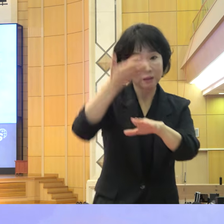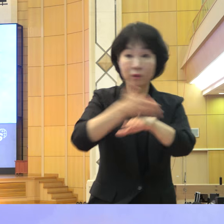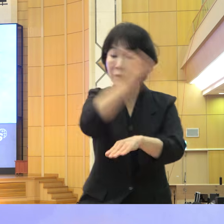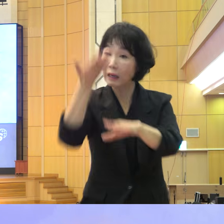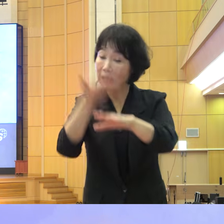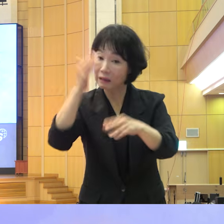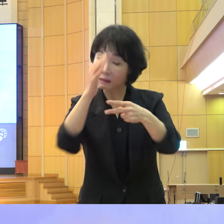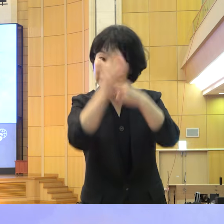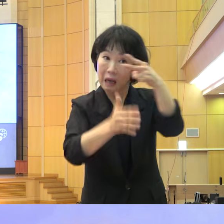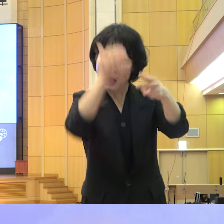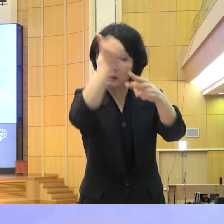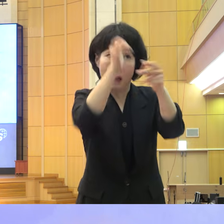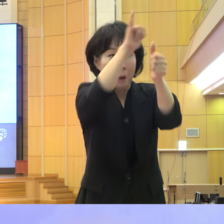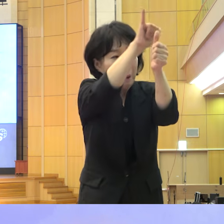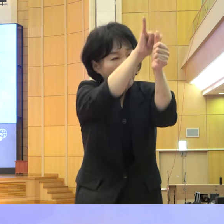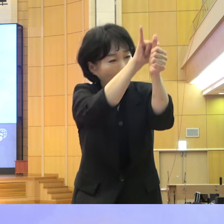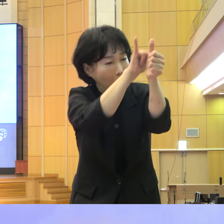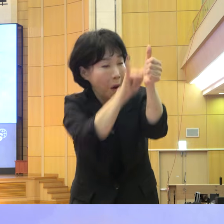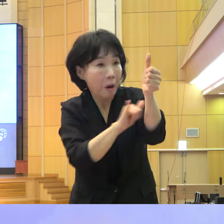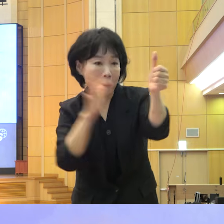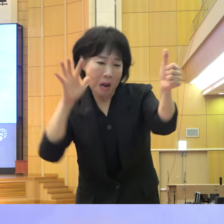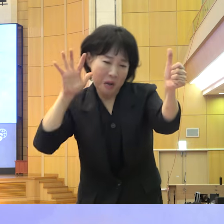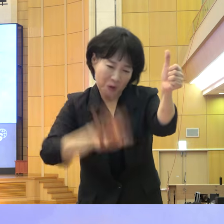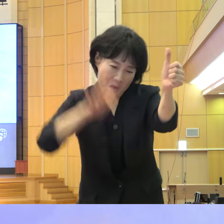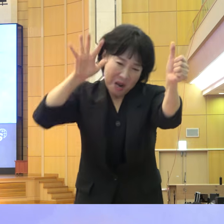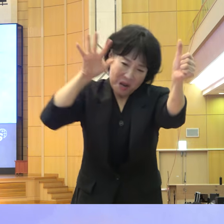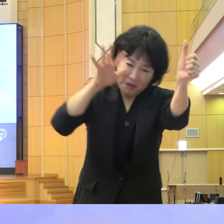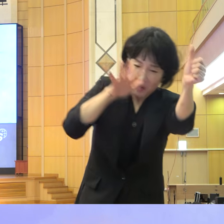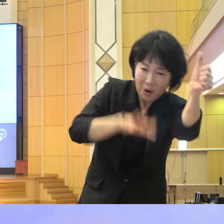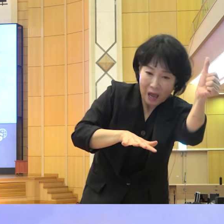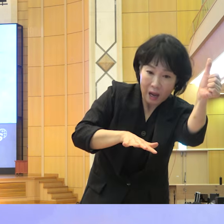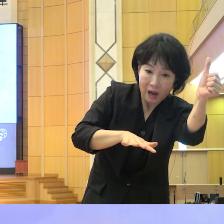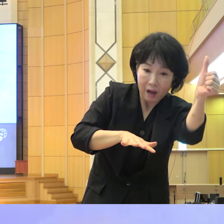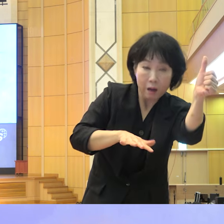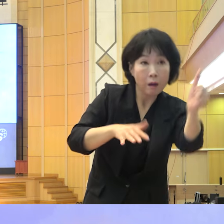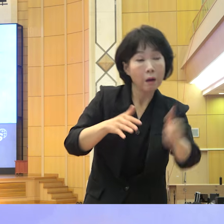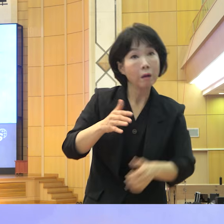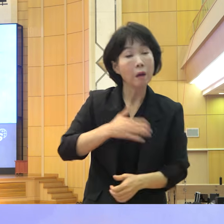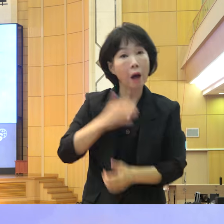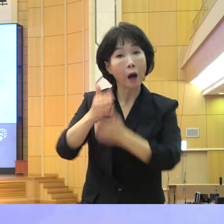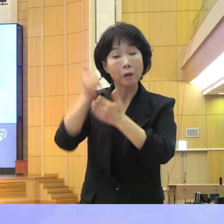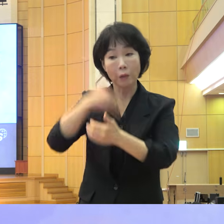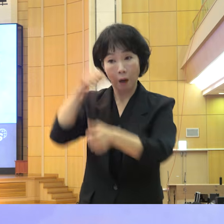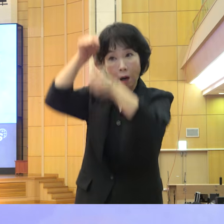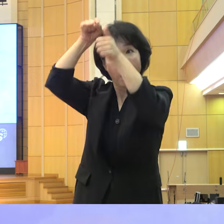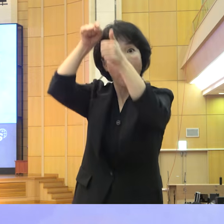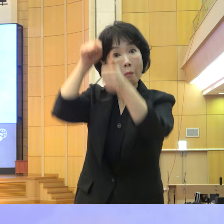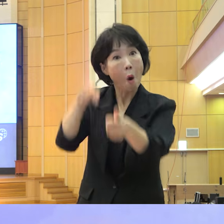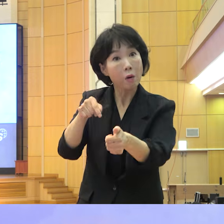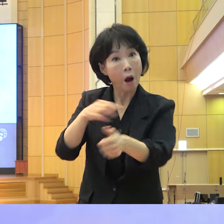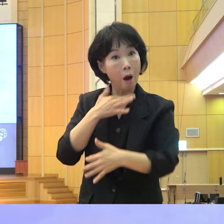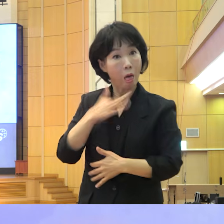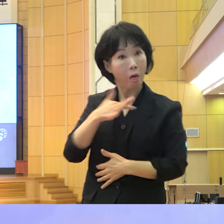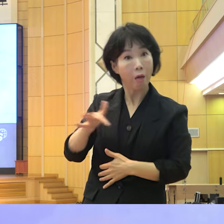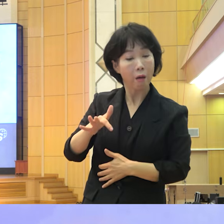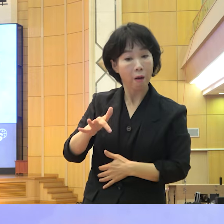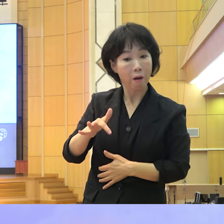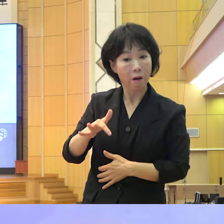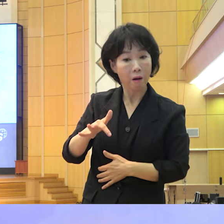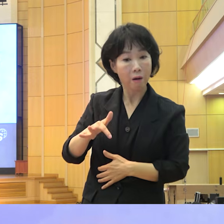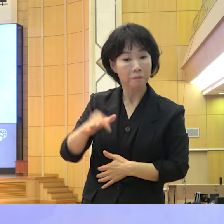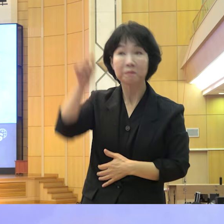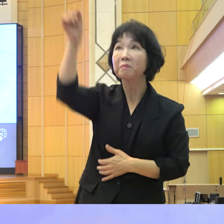신들 섬겨 그것에 절하며 내가 명하지도 아니한, 하나님께서 명하지도 아니한